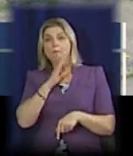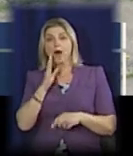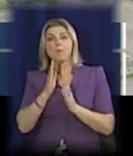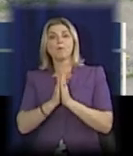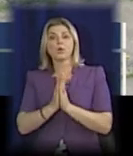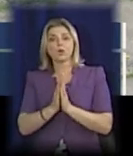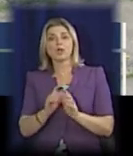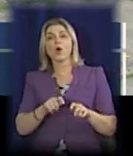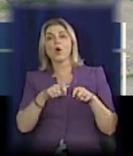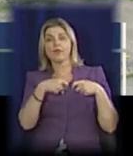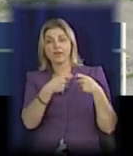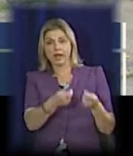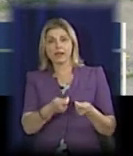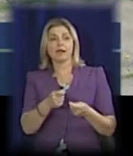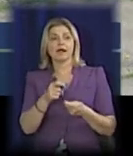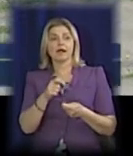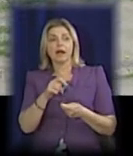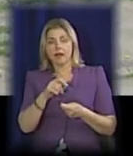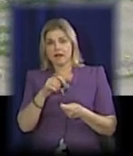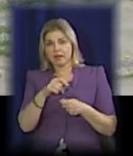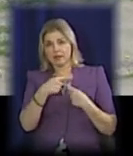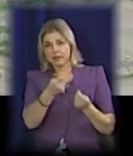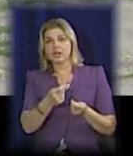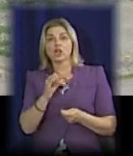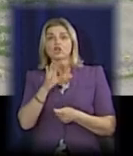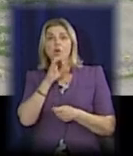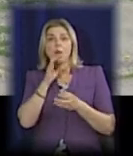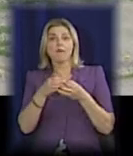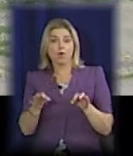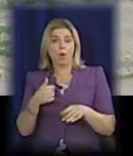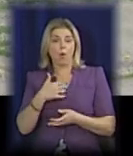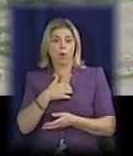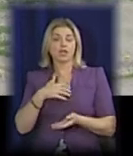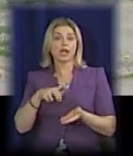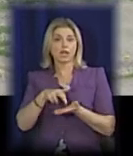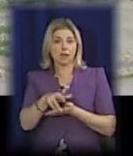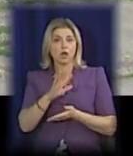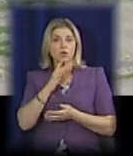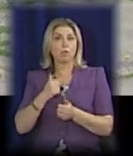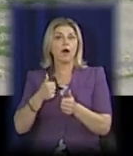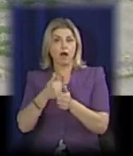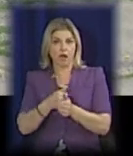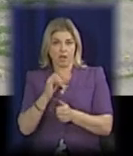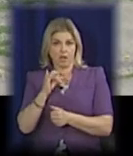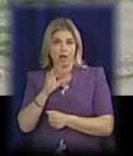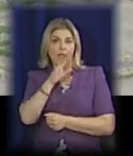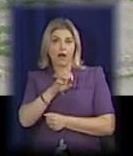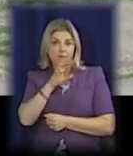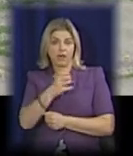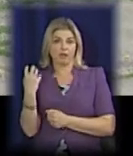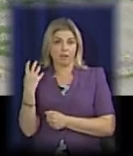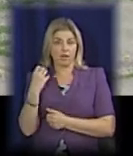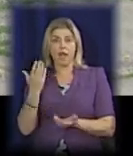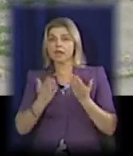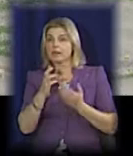віднести іграшки ближче додому. І собаку випустили. Я хотіла вже йти, вона почала бігти за мною і лаяти на мене. І якби не мама, які